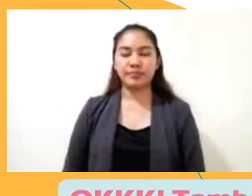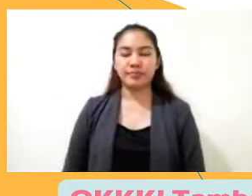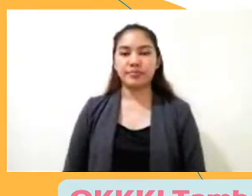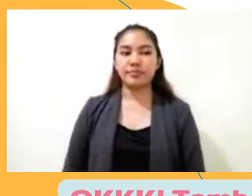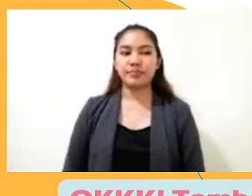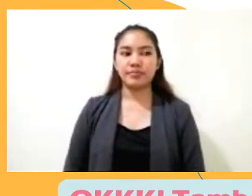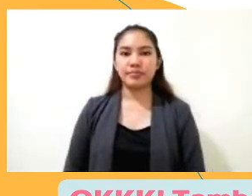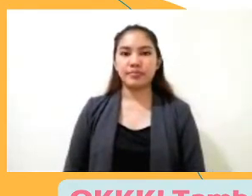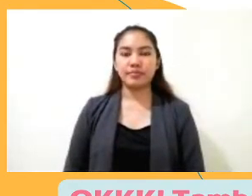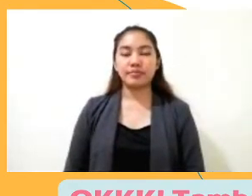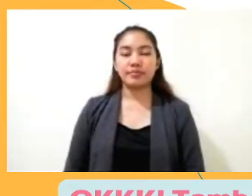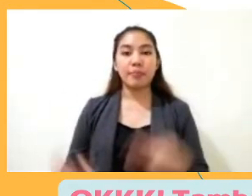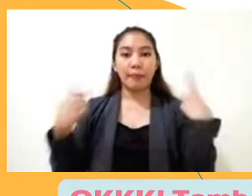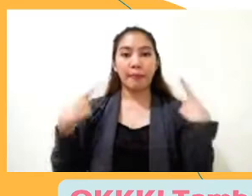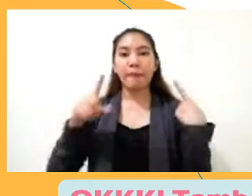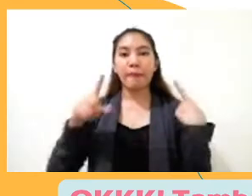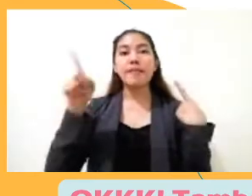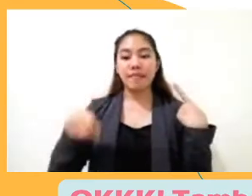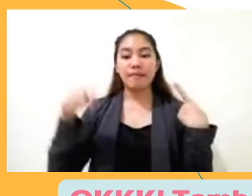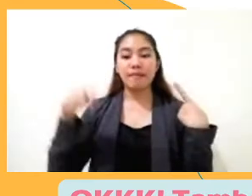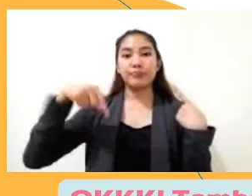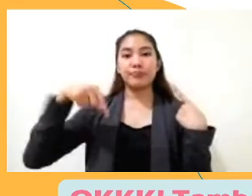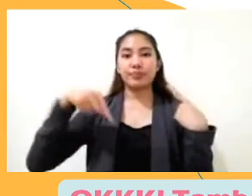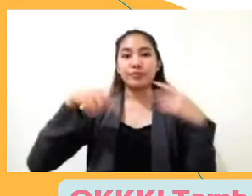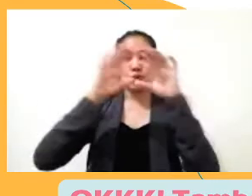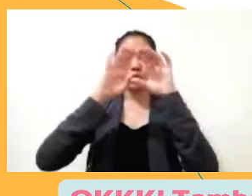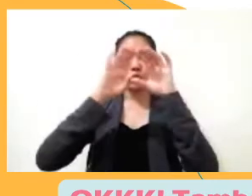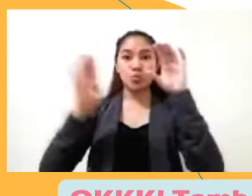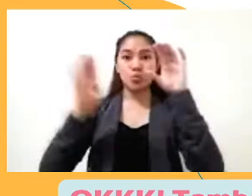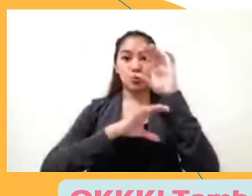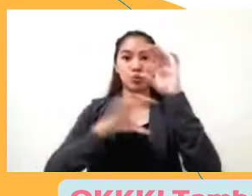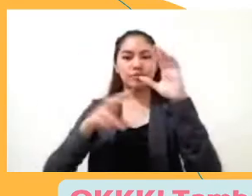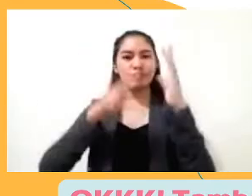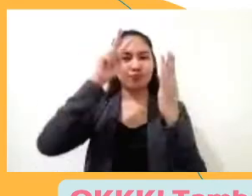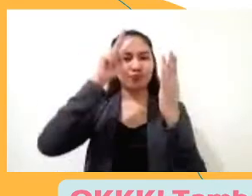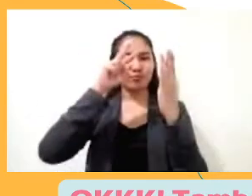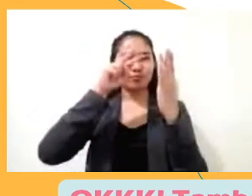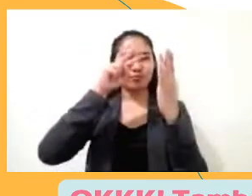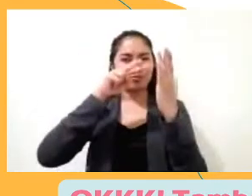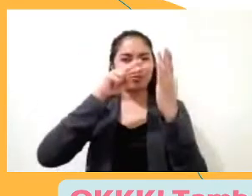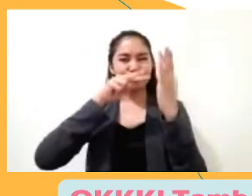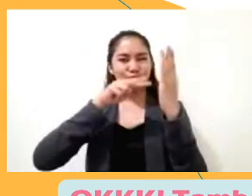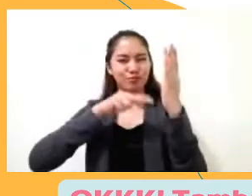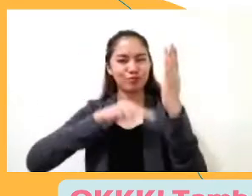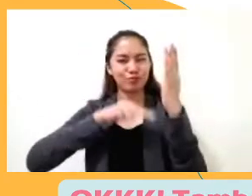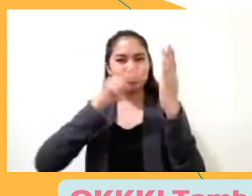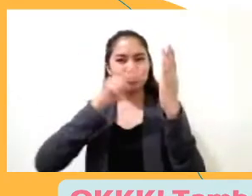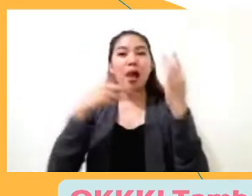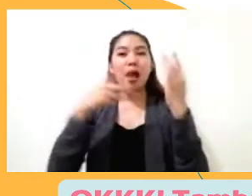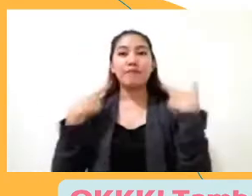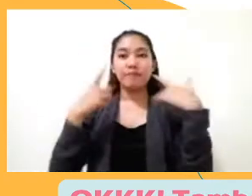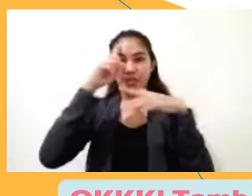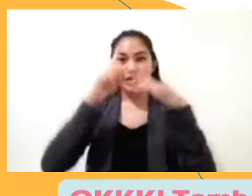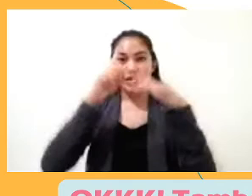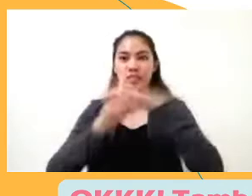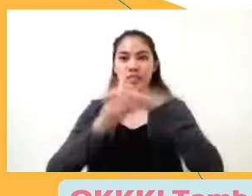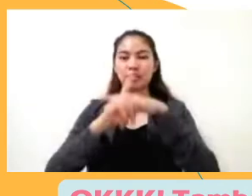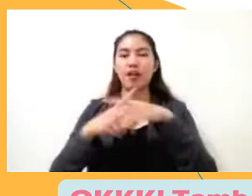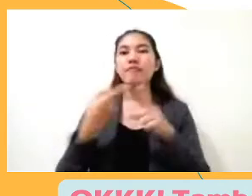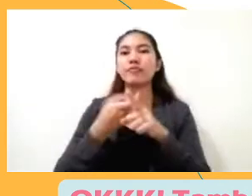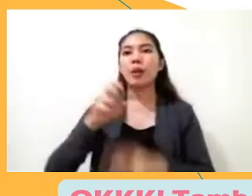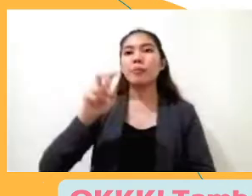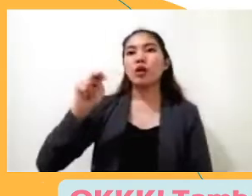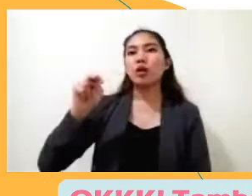Ayan, meron pong tanong dito sa ating Zoom. Nakakatuwa, no? Habang binabasa ko yung ilang mga nag-agree sa atin, mula po kay Nova